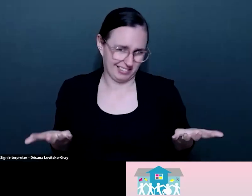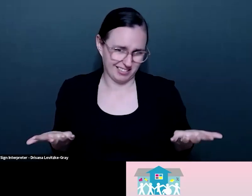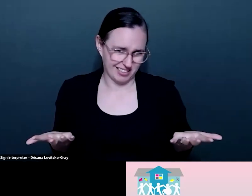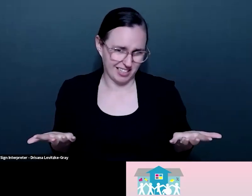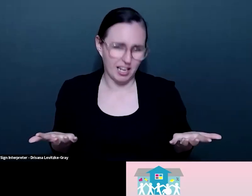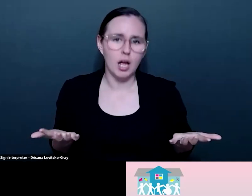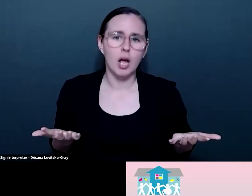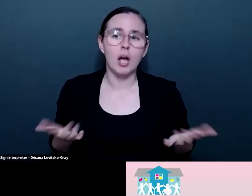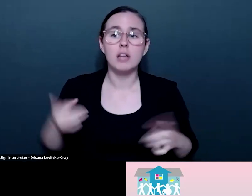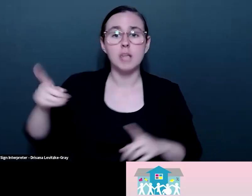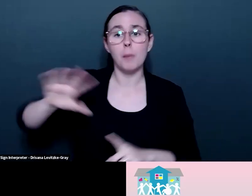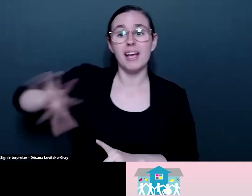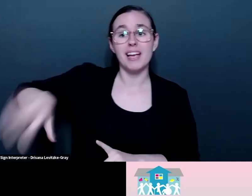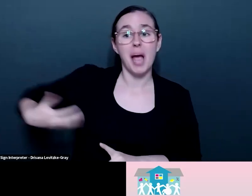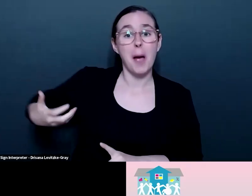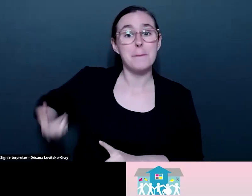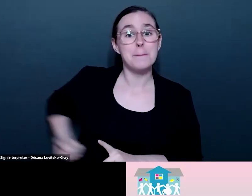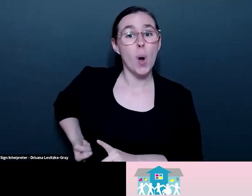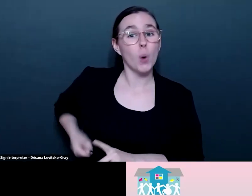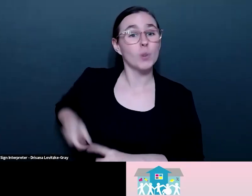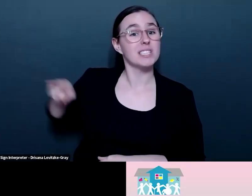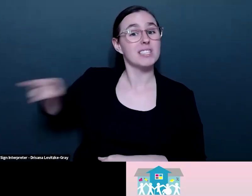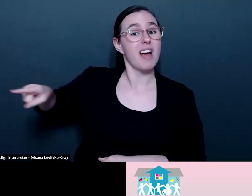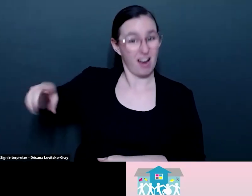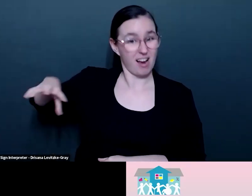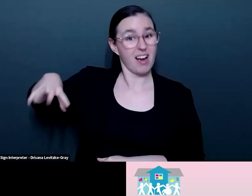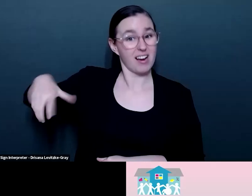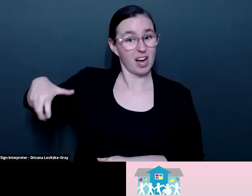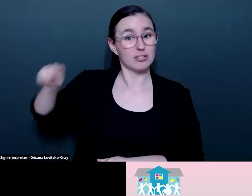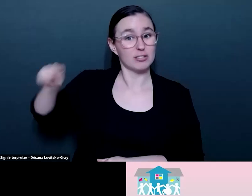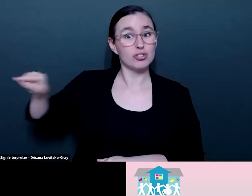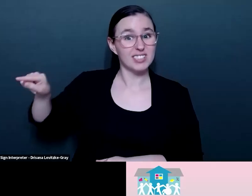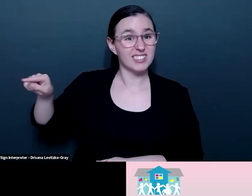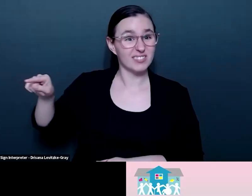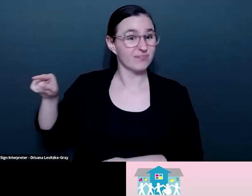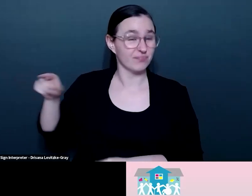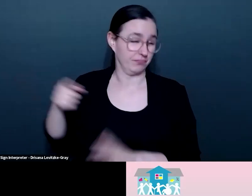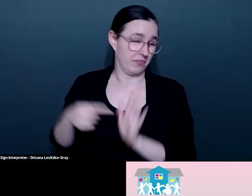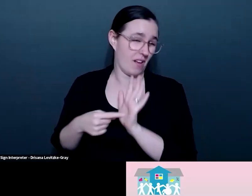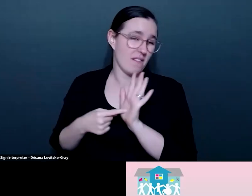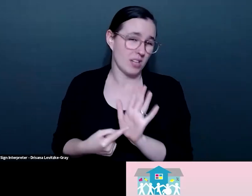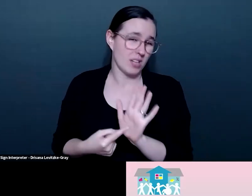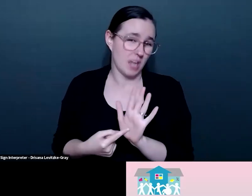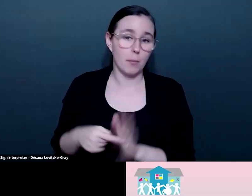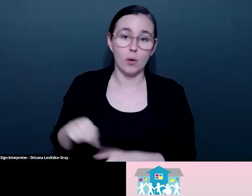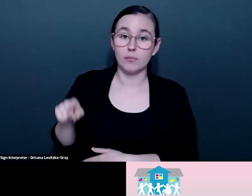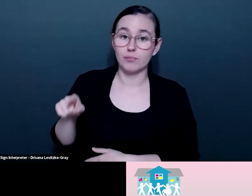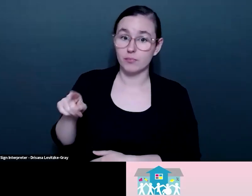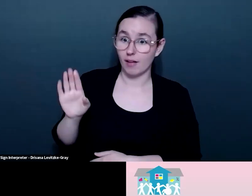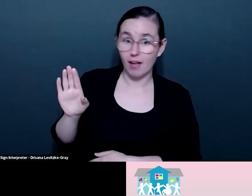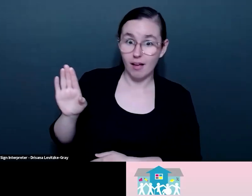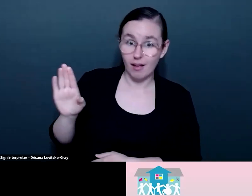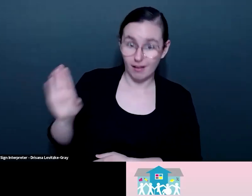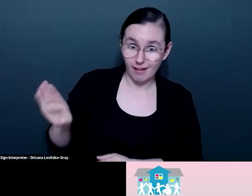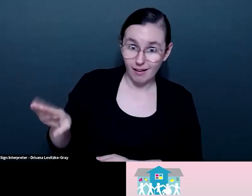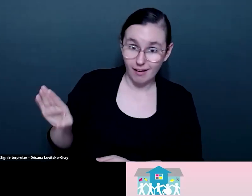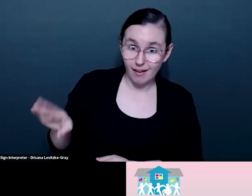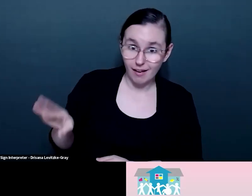Donc, on peut voir euh, euh, on peut poser des questions mais sur lesquelles on peut